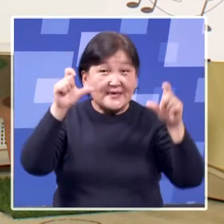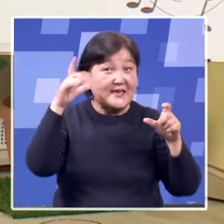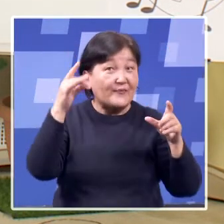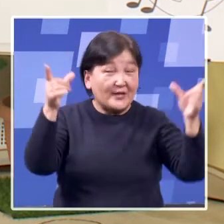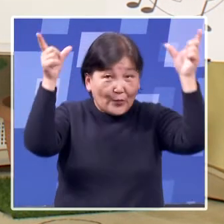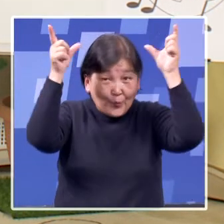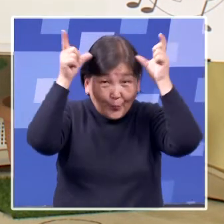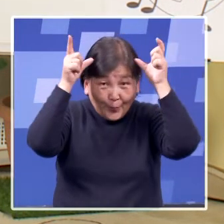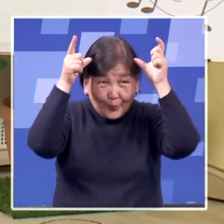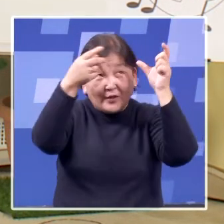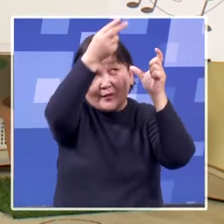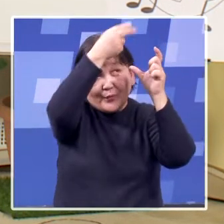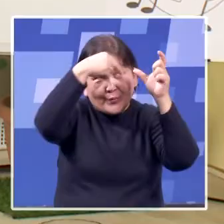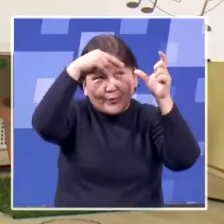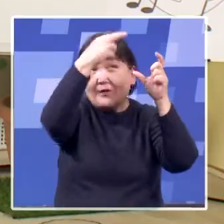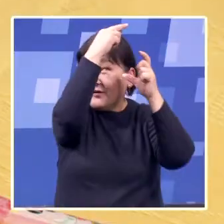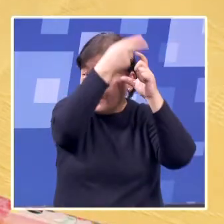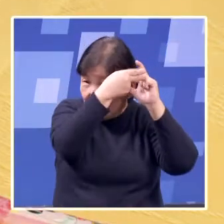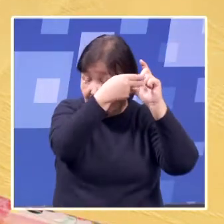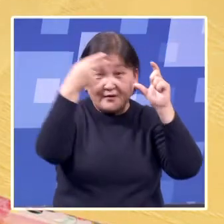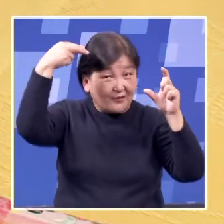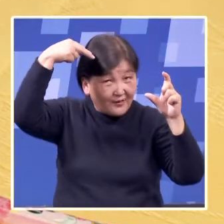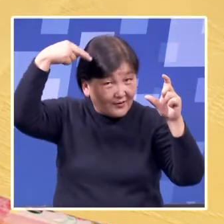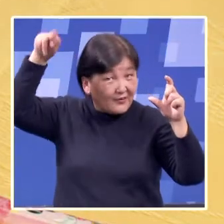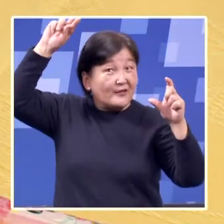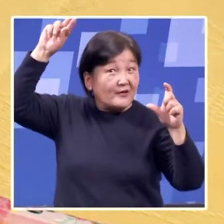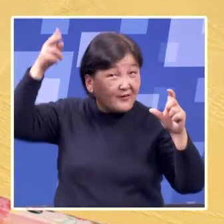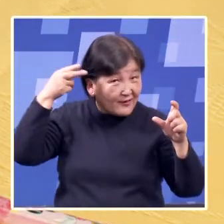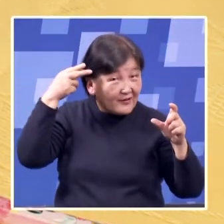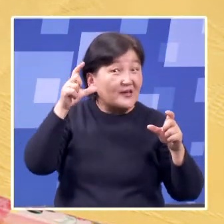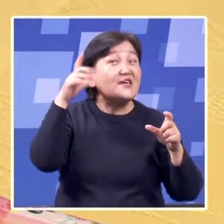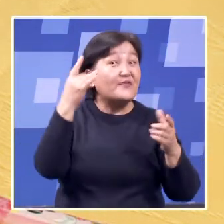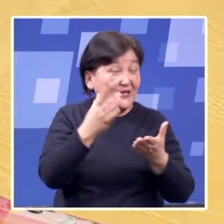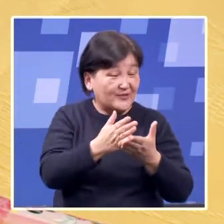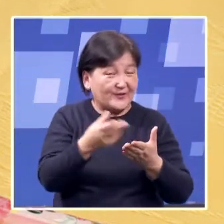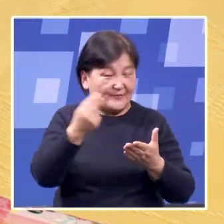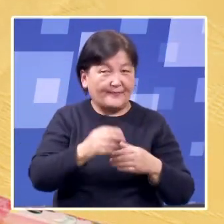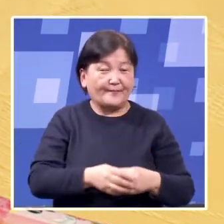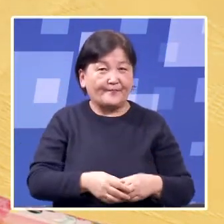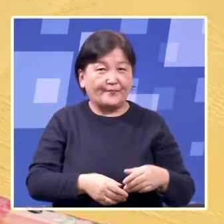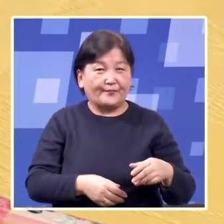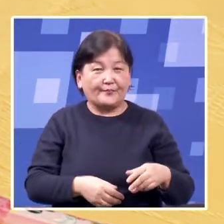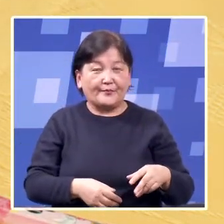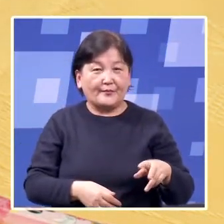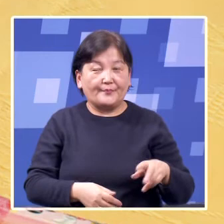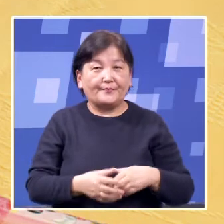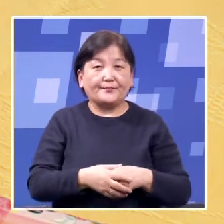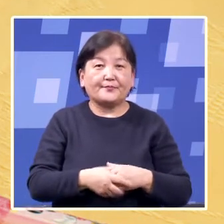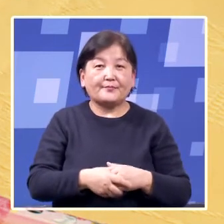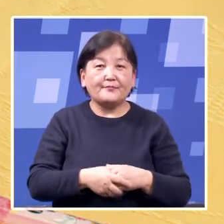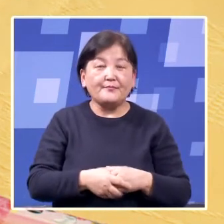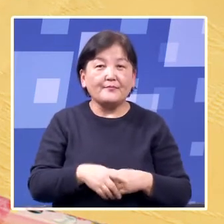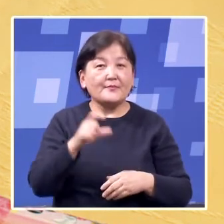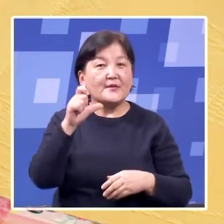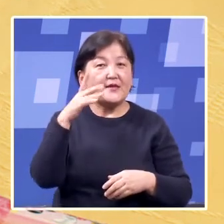ашиглана. За, толгойнхоо зүүн дээд хэсэгт хоёр шулуун зураас зураарай. Хоёр шулуун